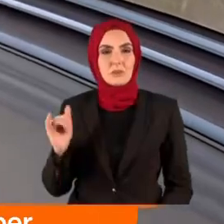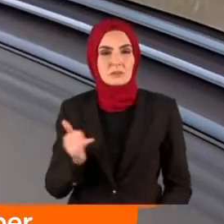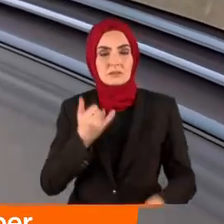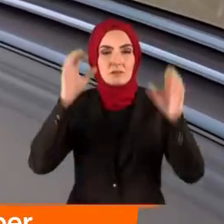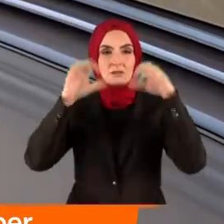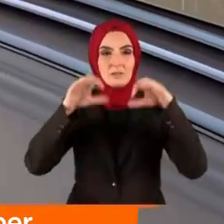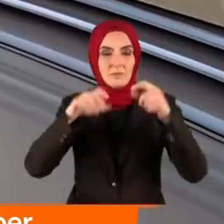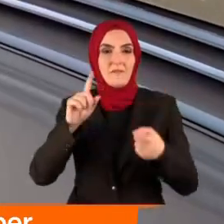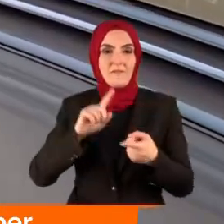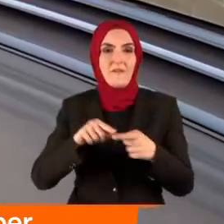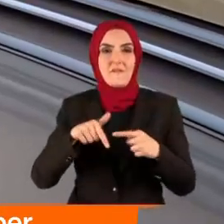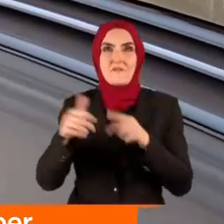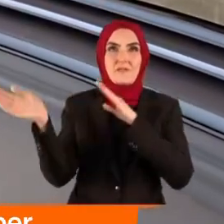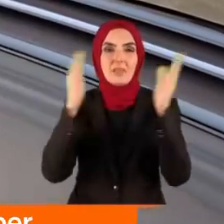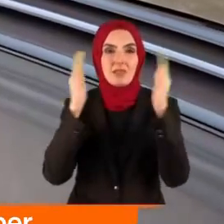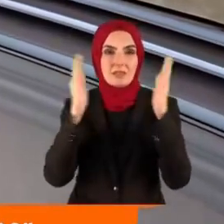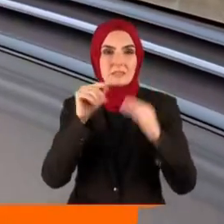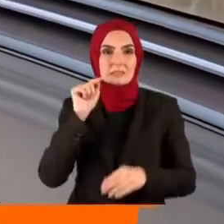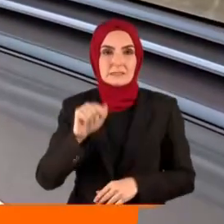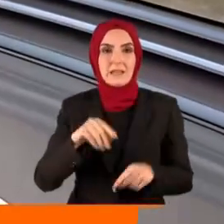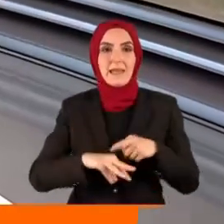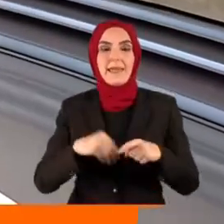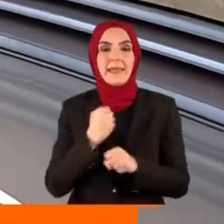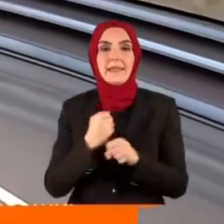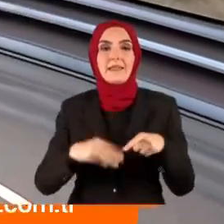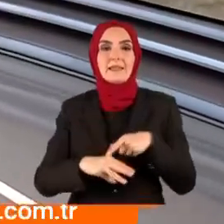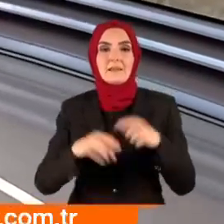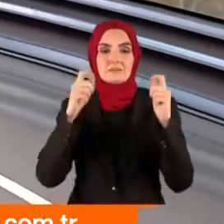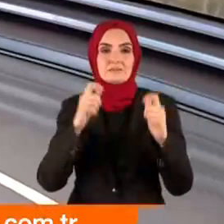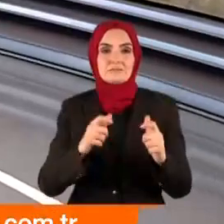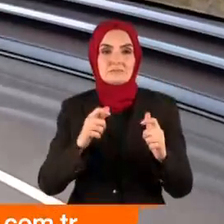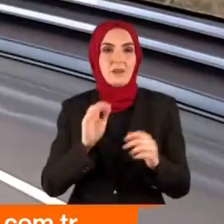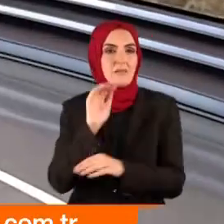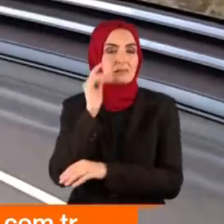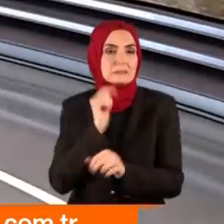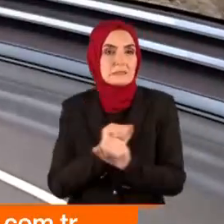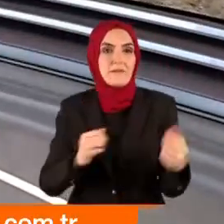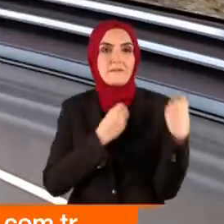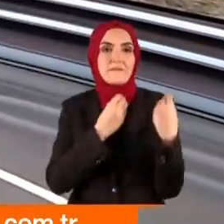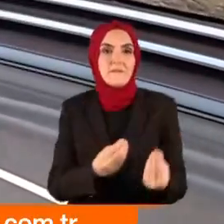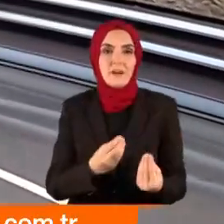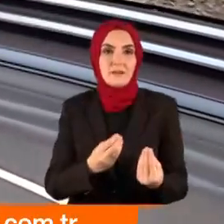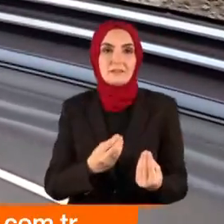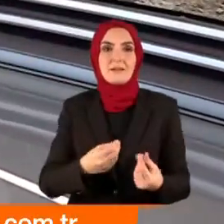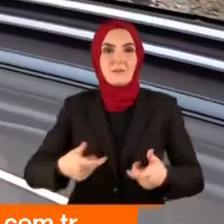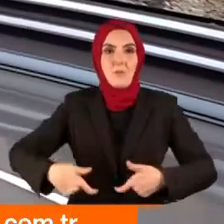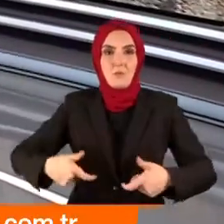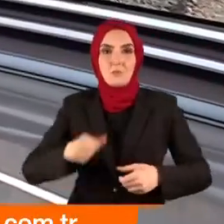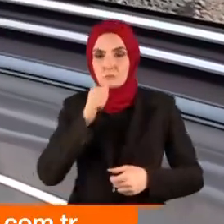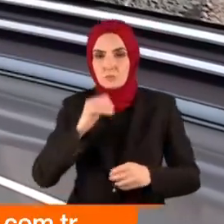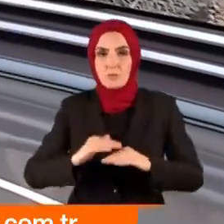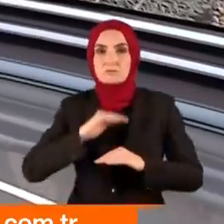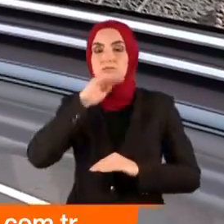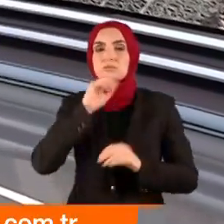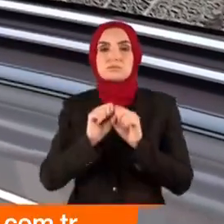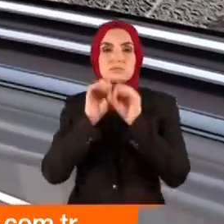Şiddetli sağanak ve fırtına Ege bölgesinde hayatı felç etti. Rögarlar taştı, caddeler dere yatağına döndü. Uçan çatılar,